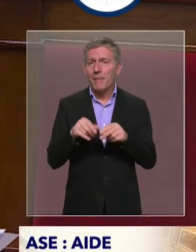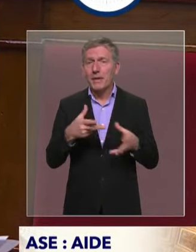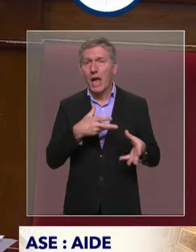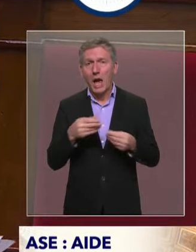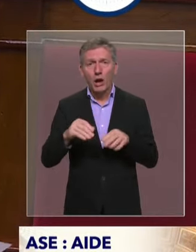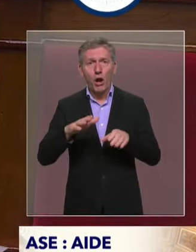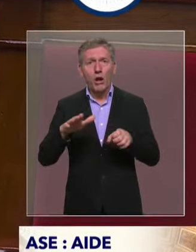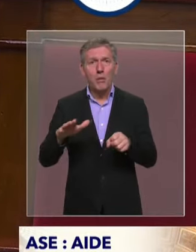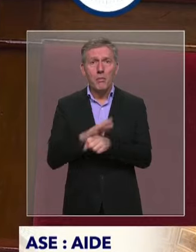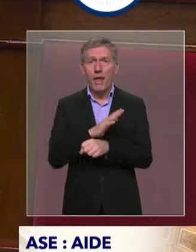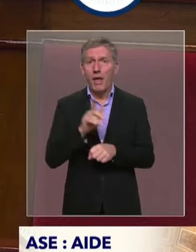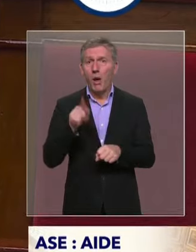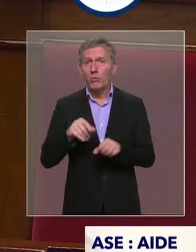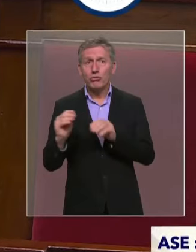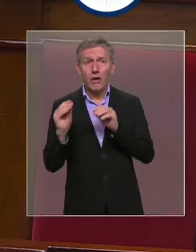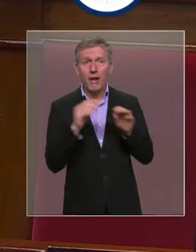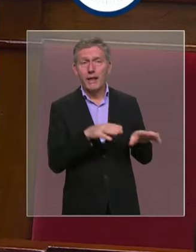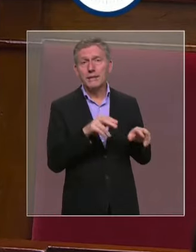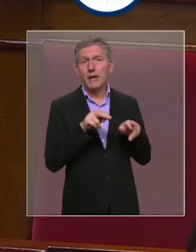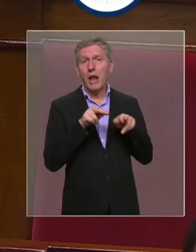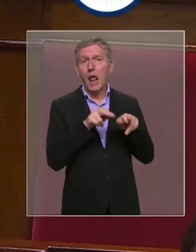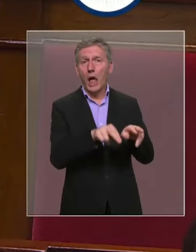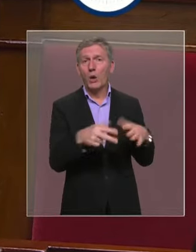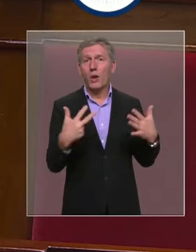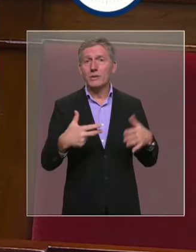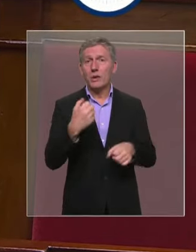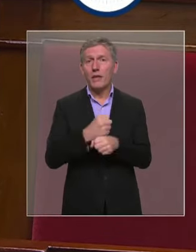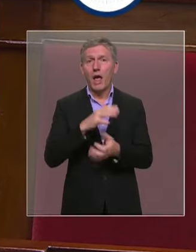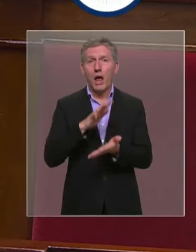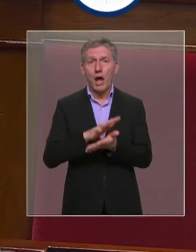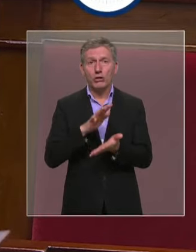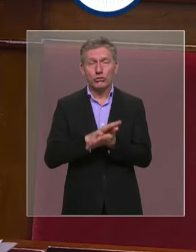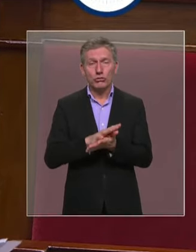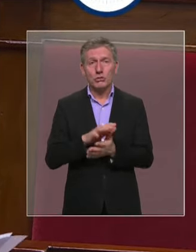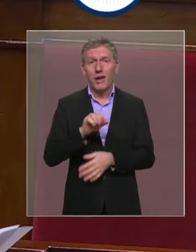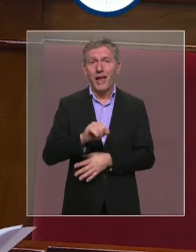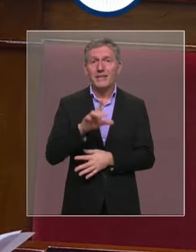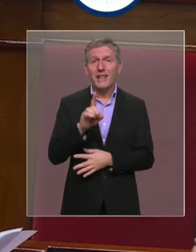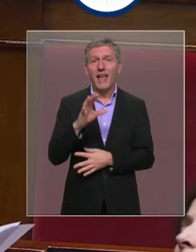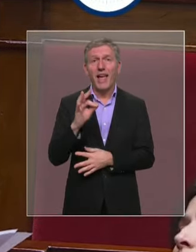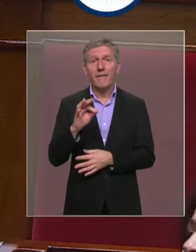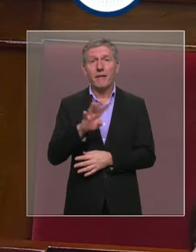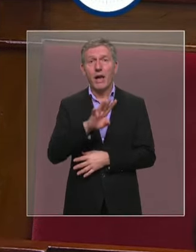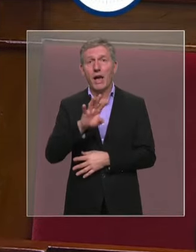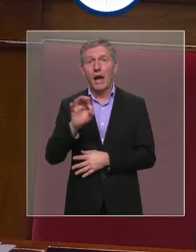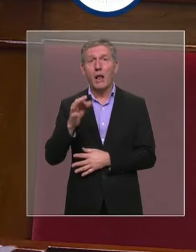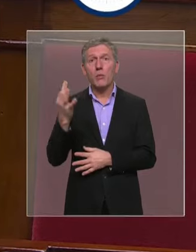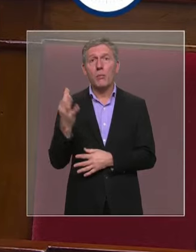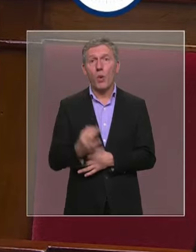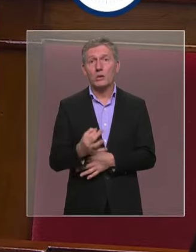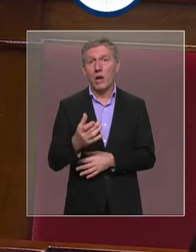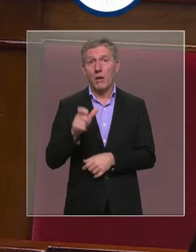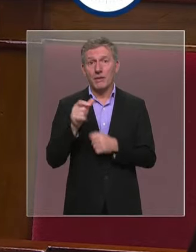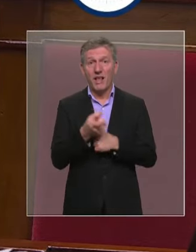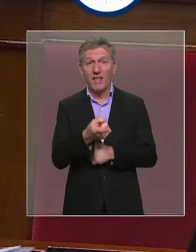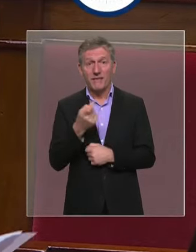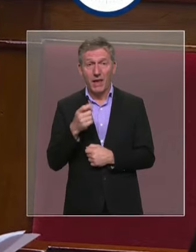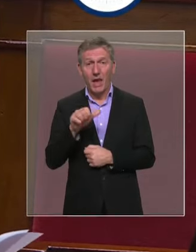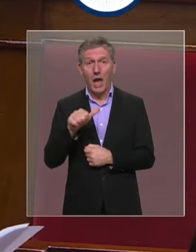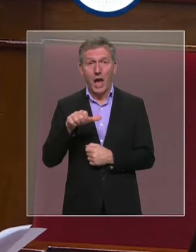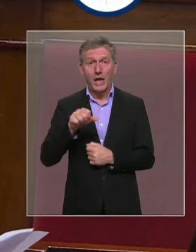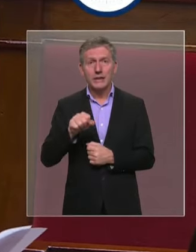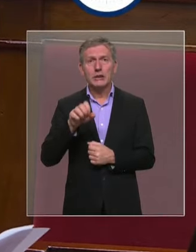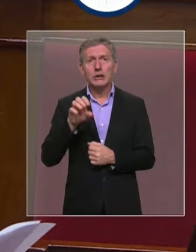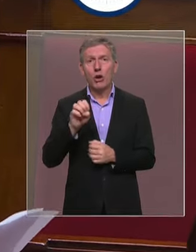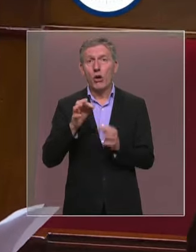doivent mettre les enfants à la rue à 18 ans. 40% des SDF de ce pays de moins de 25 ans viennent de l'ASE. Au